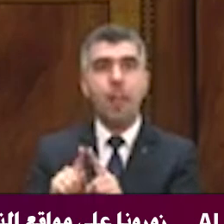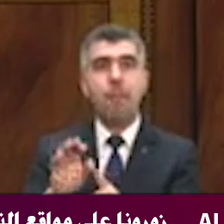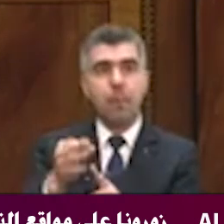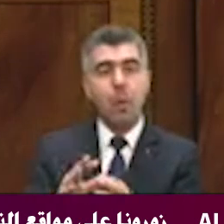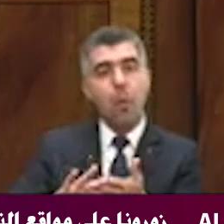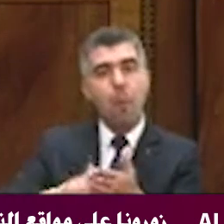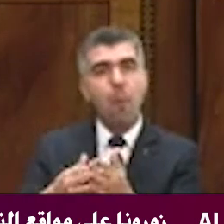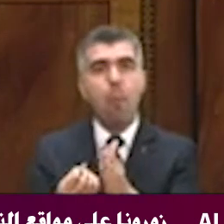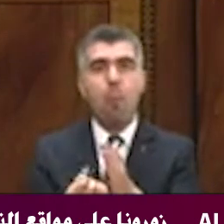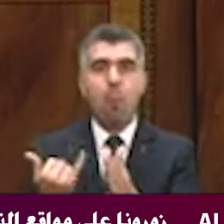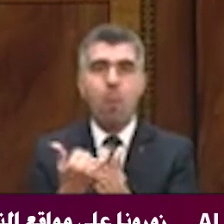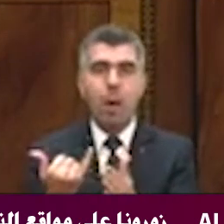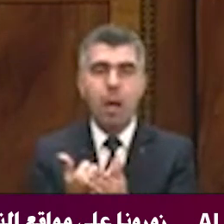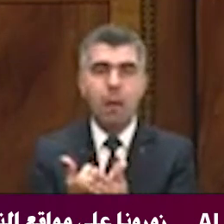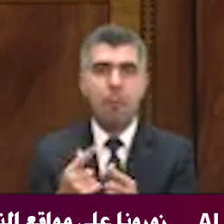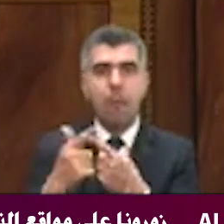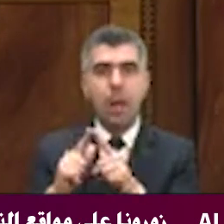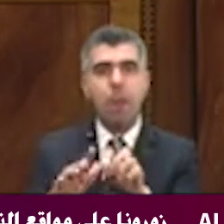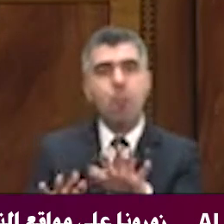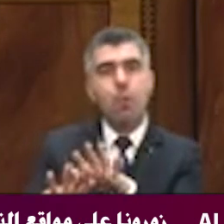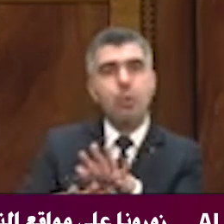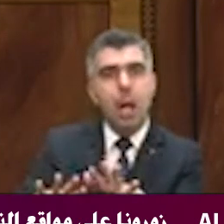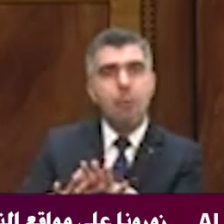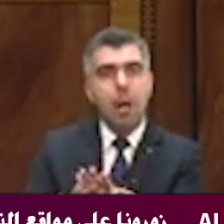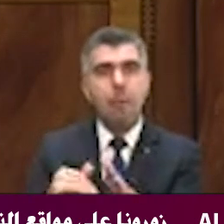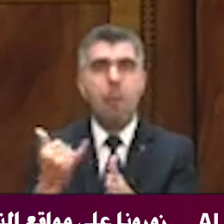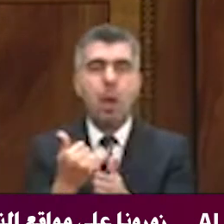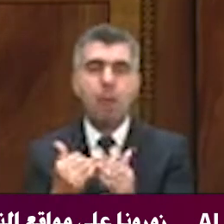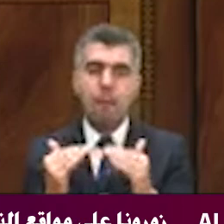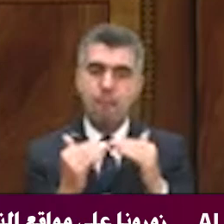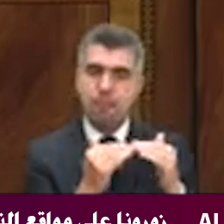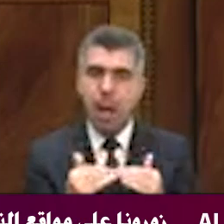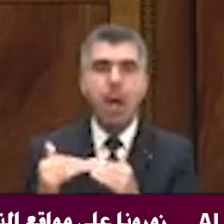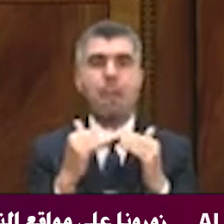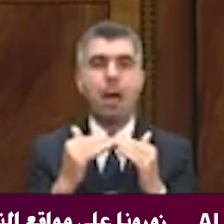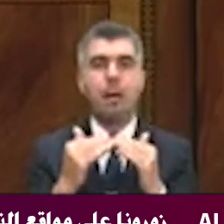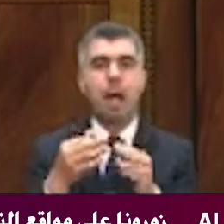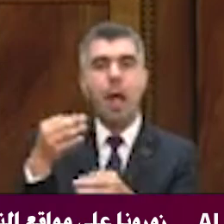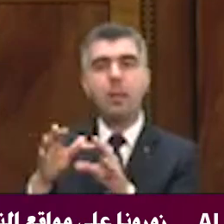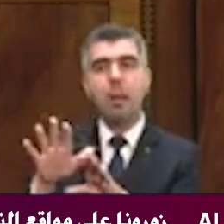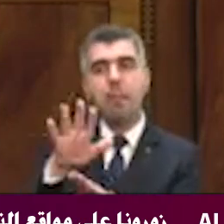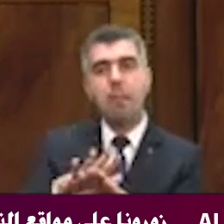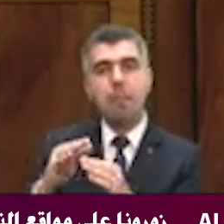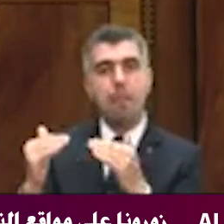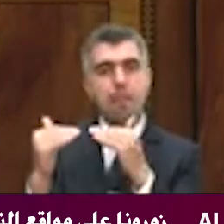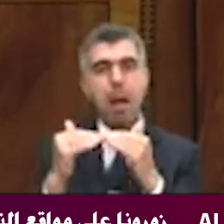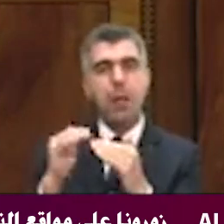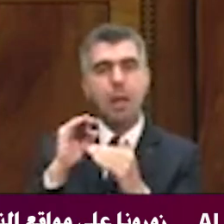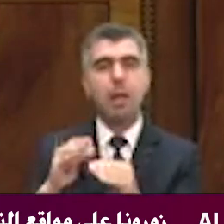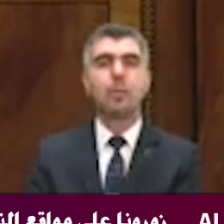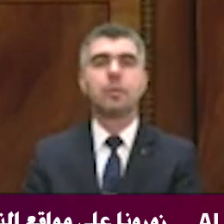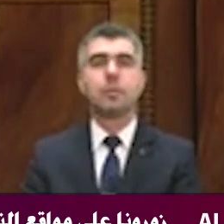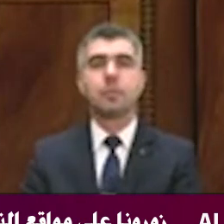ديمقراطية وبناء مجتمع المواطنة والمعرفة والمساواة والعدالة الاجتماعية والمناطقية.